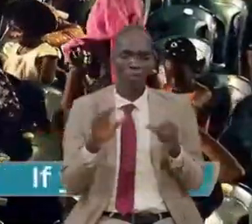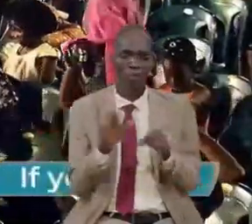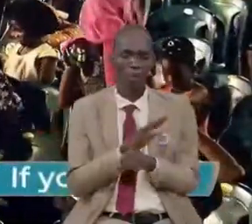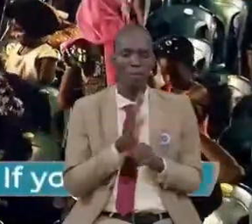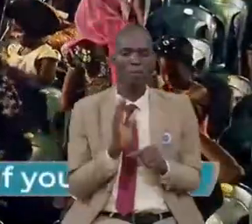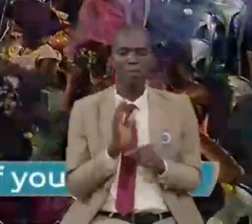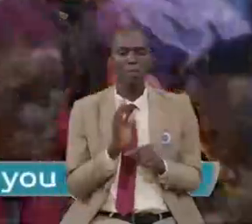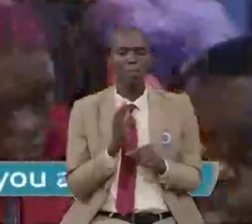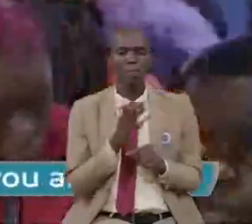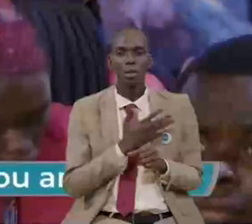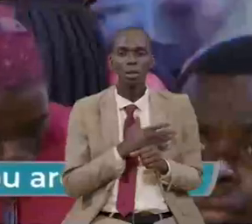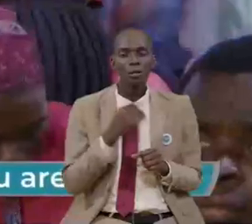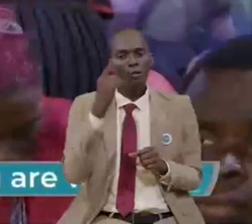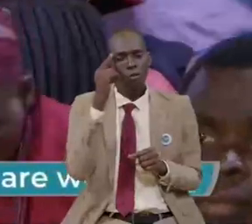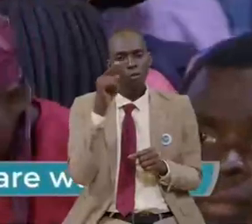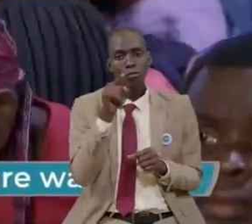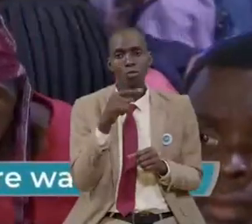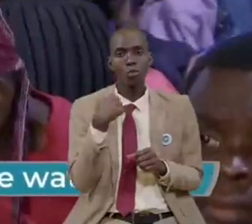des noms exacts,